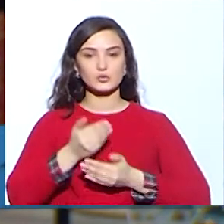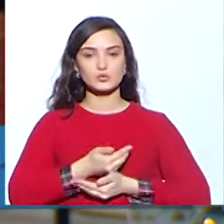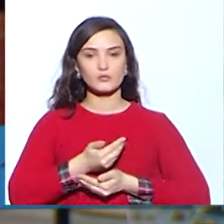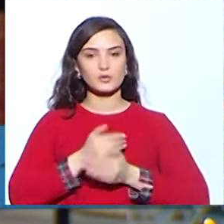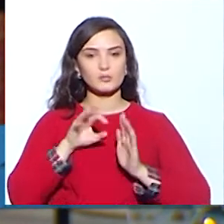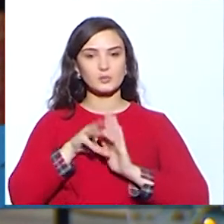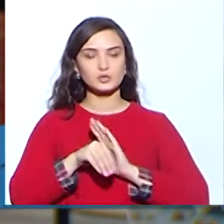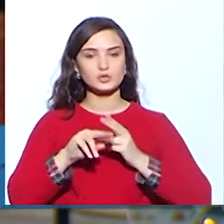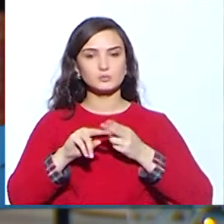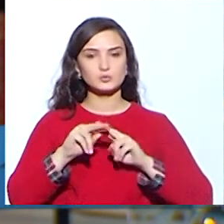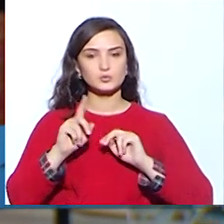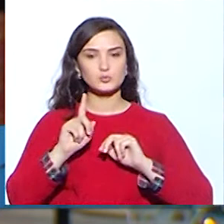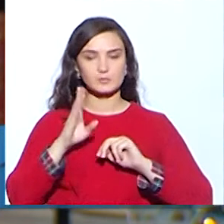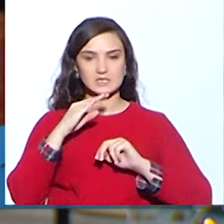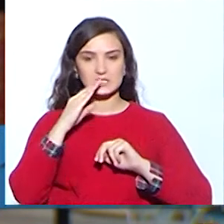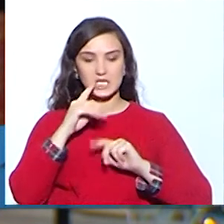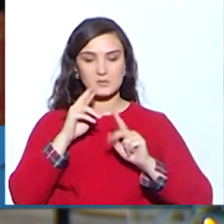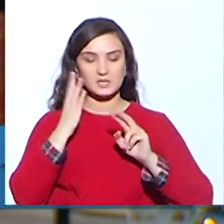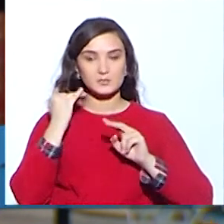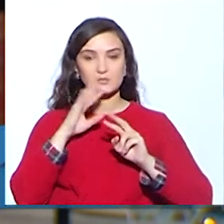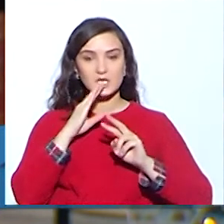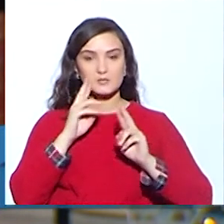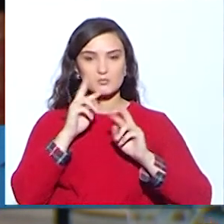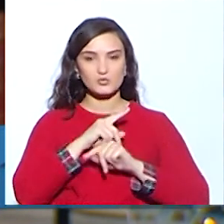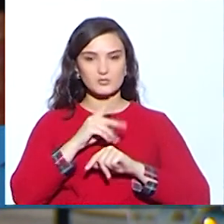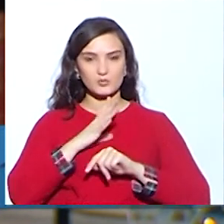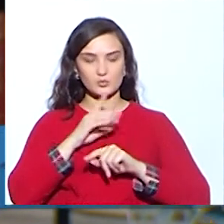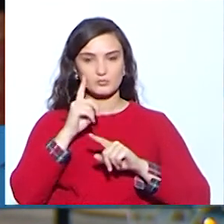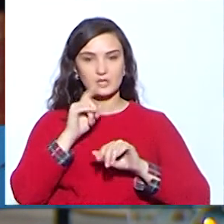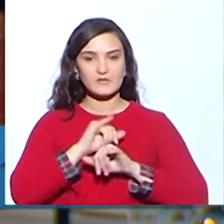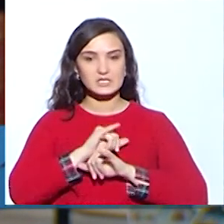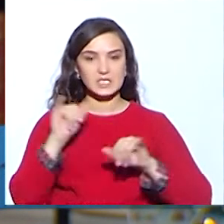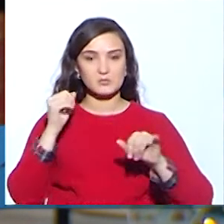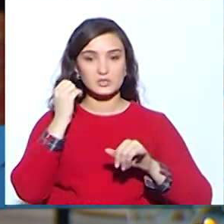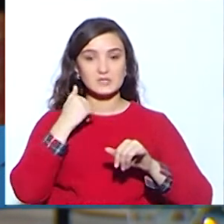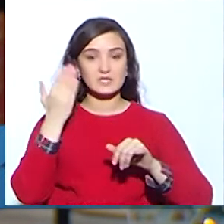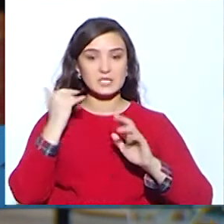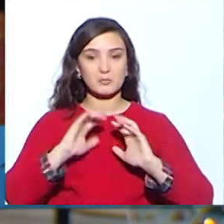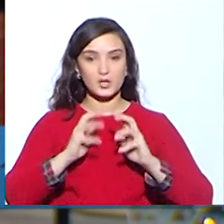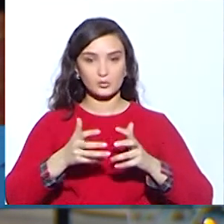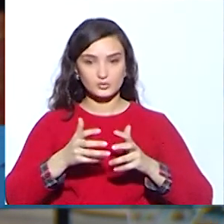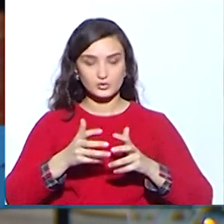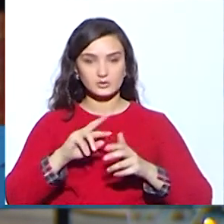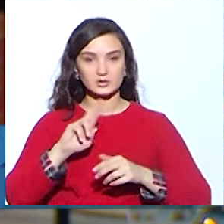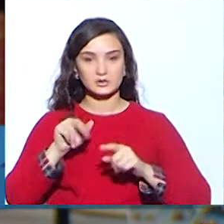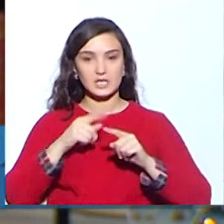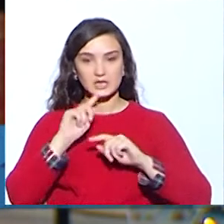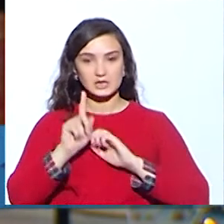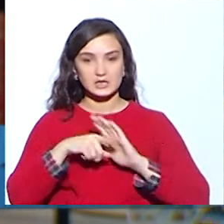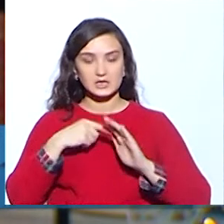ცხოვრებაში, იმიტომ რომ წყლით მოწამვლა იყო ძალიან გავრცელებული ძველ ცივილიზაციებში და